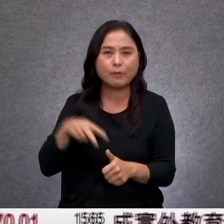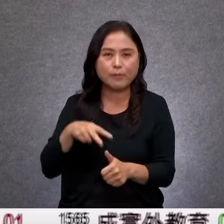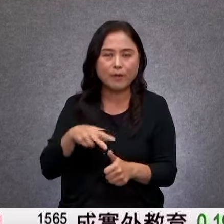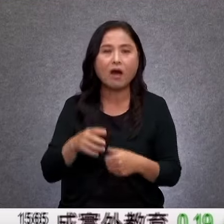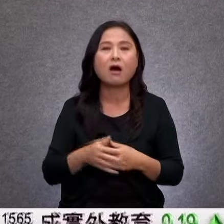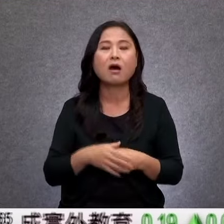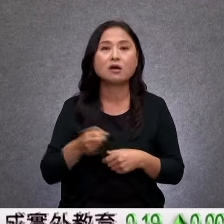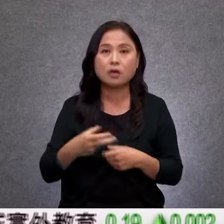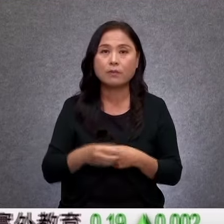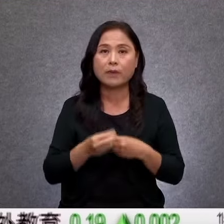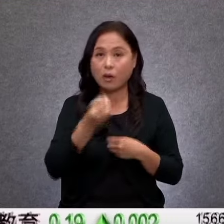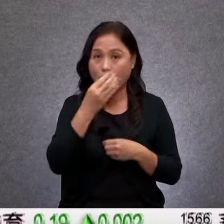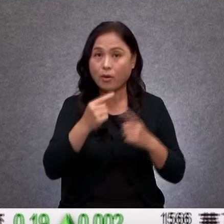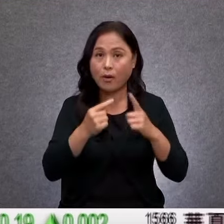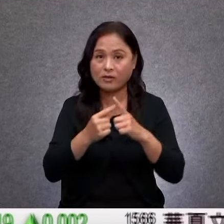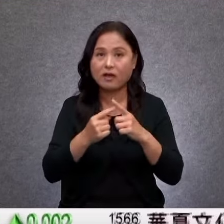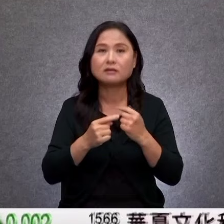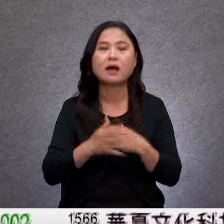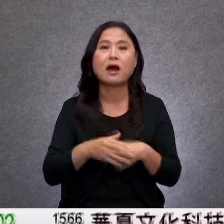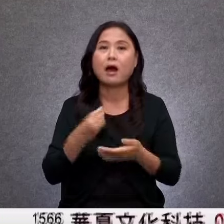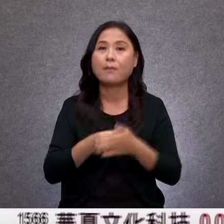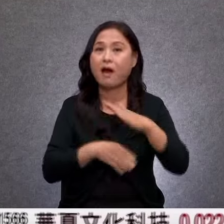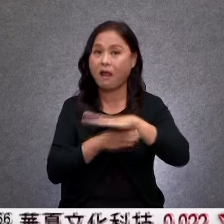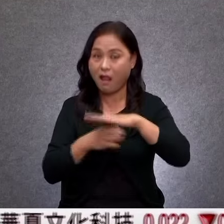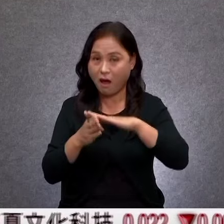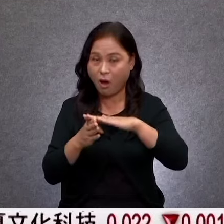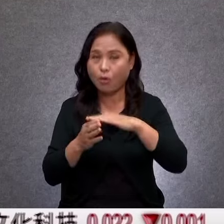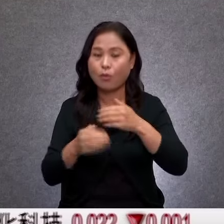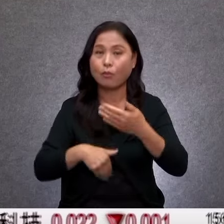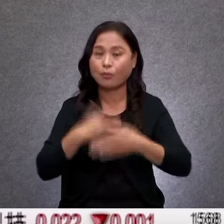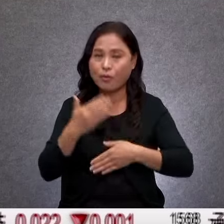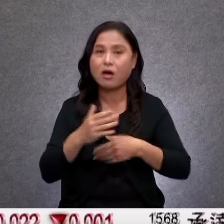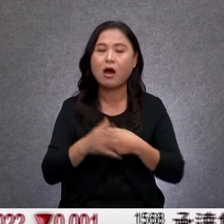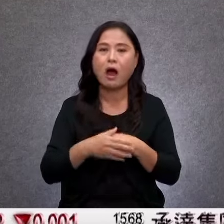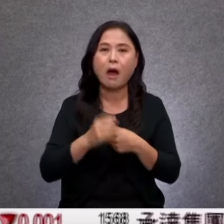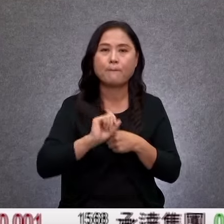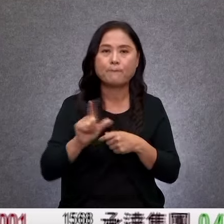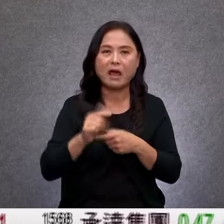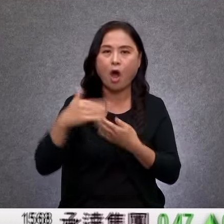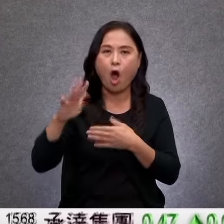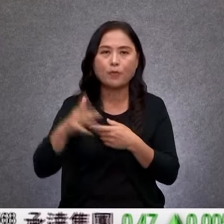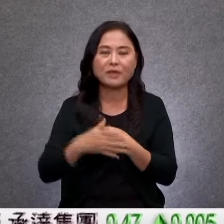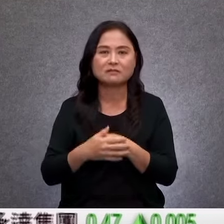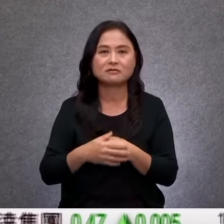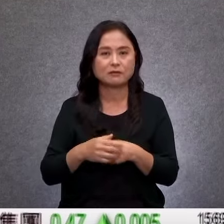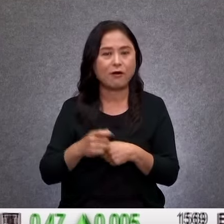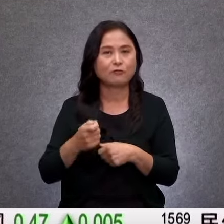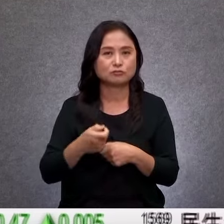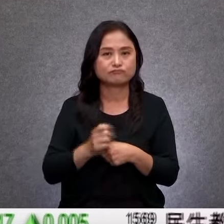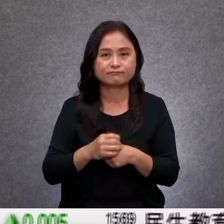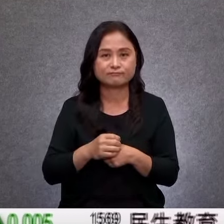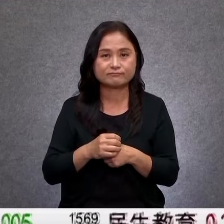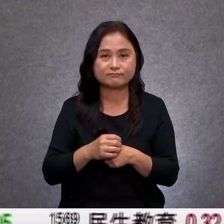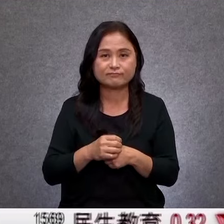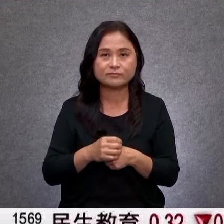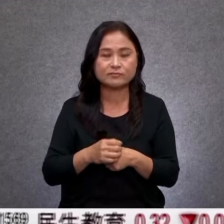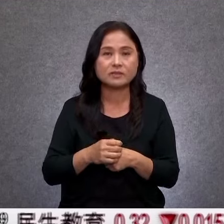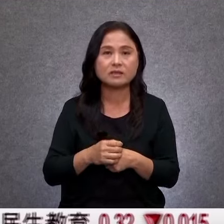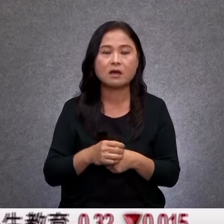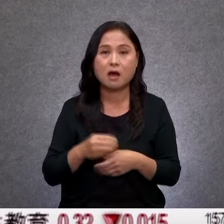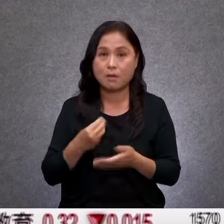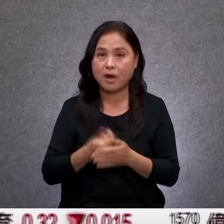時的一些炒風啦，以至到呢就是比香港居民呢去買樓的時候呢優先於其他出面的